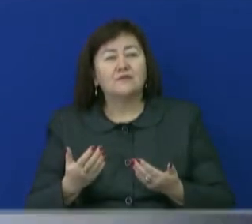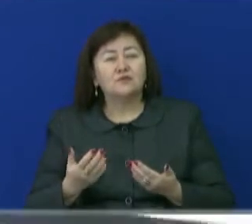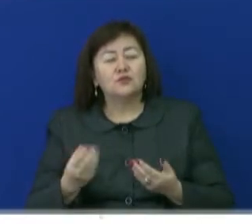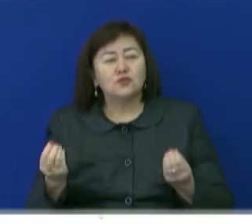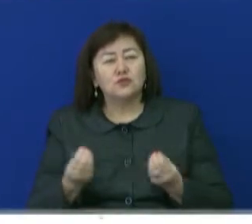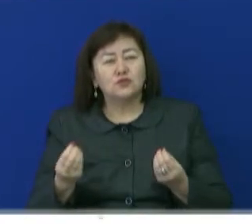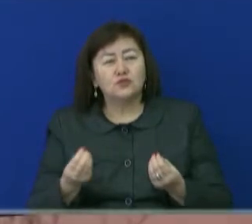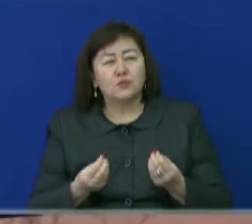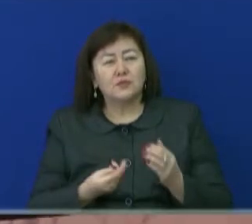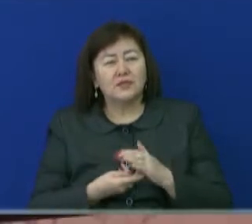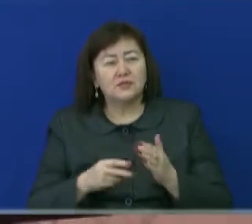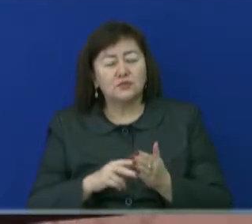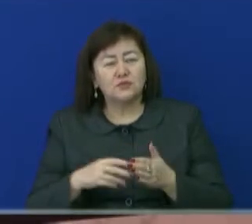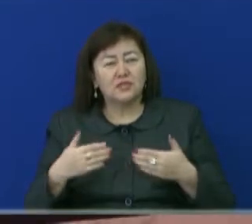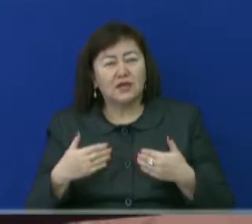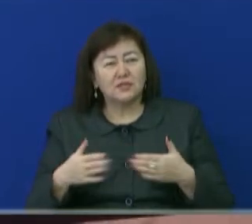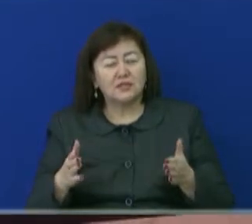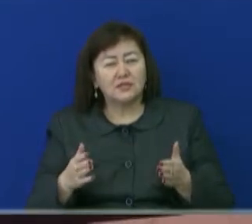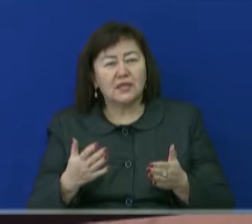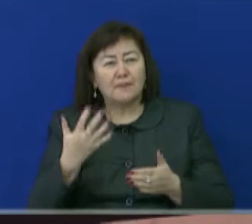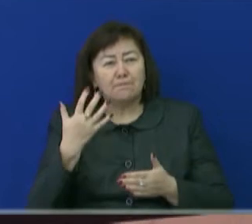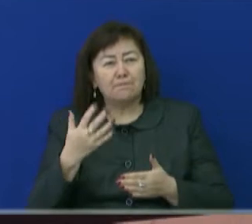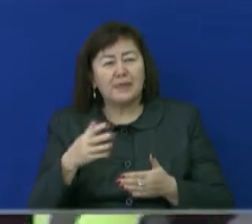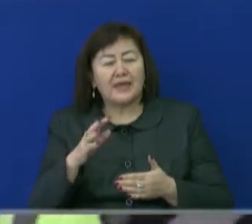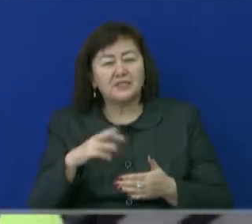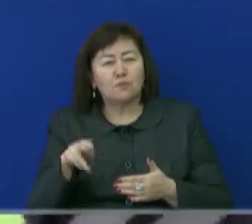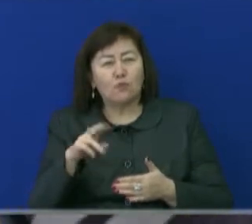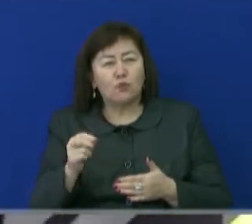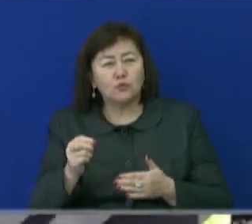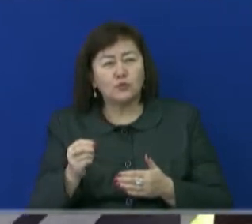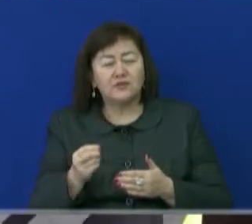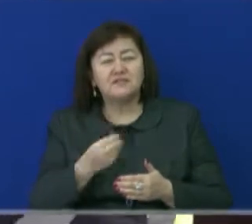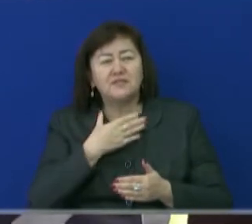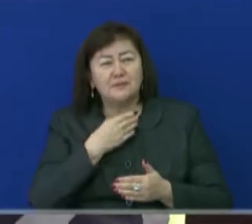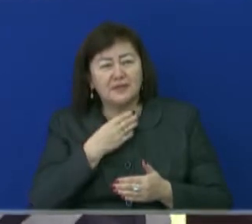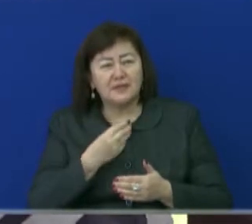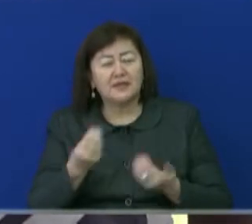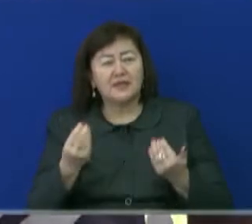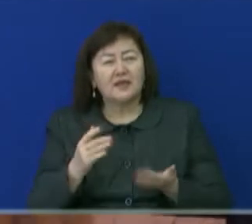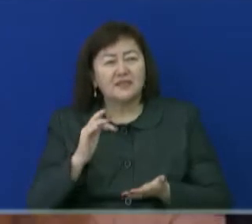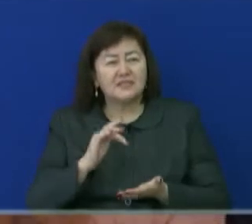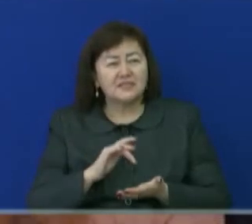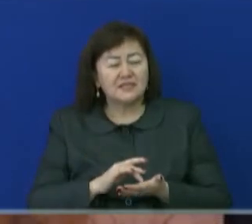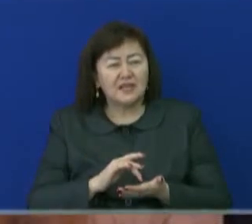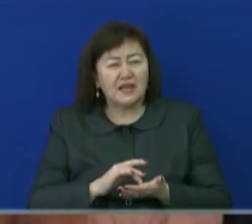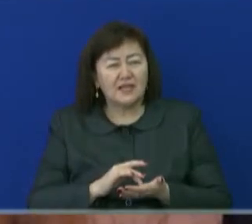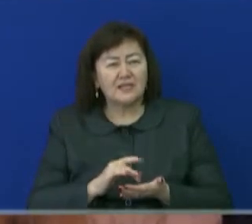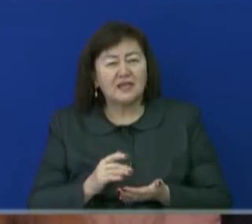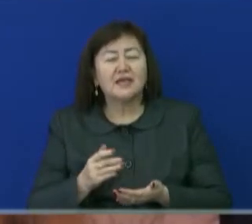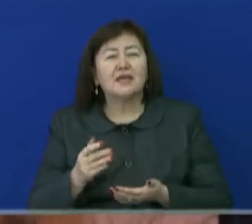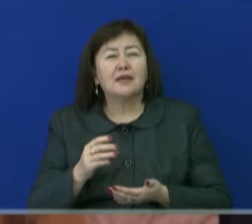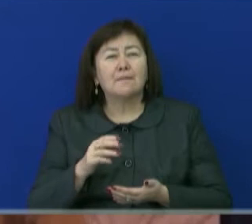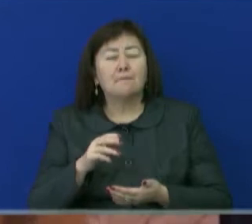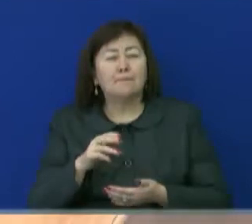жоспарланған. Қазіргі таңда оның 5-еуі Өскеменде, 2-еуі Семейде жұмыс істеп тұр. Олар орталық және Мұхтар Әуезов даңғылы